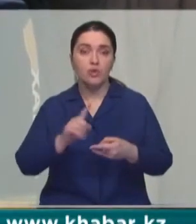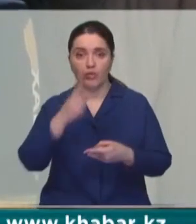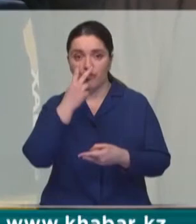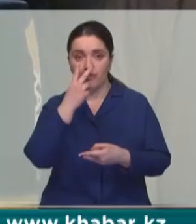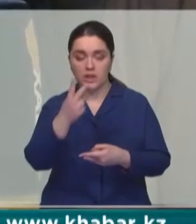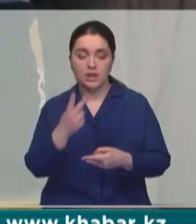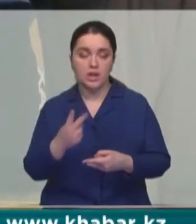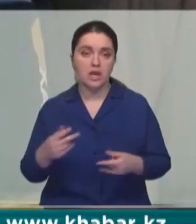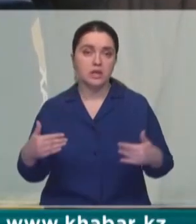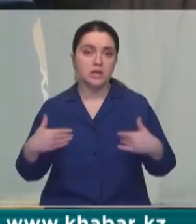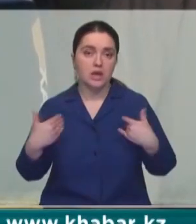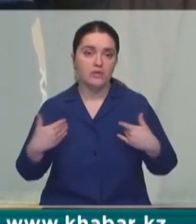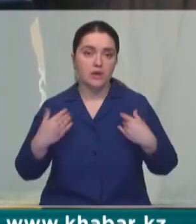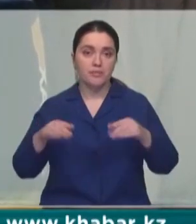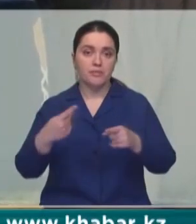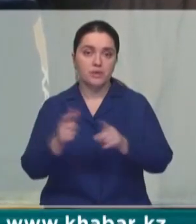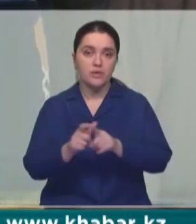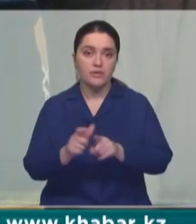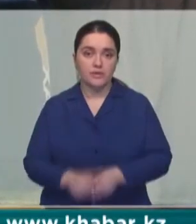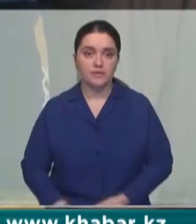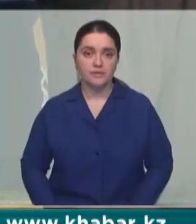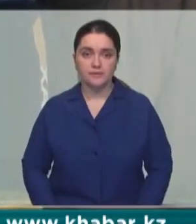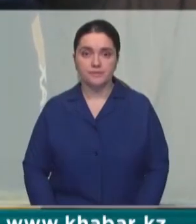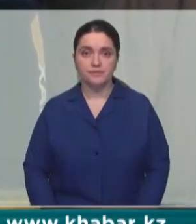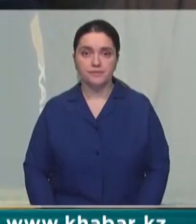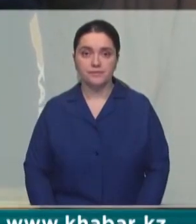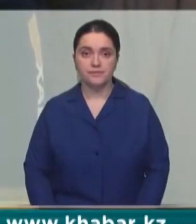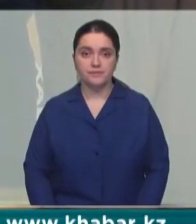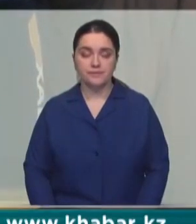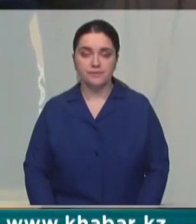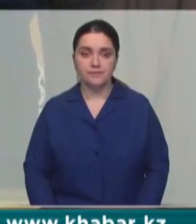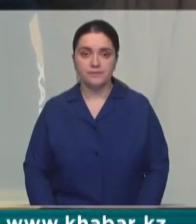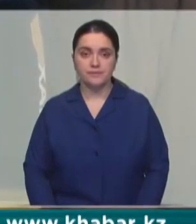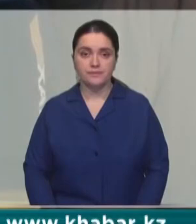что увидела. Катя, здравствуй. Тебе слово.